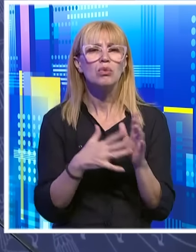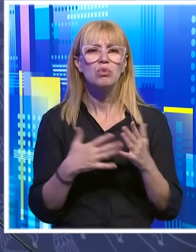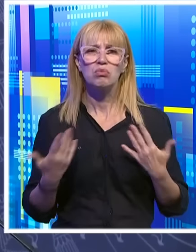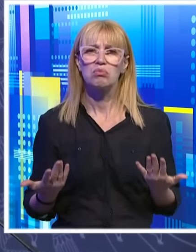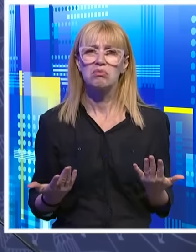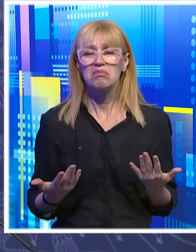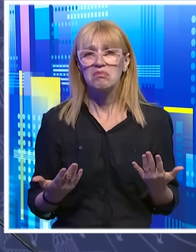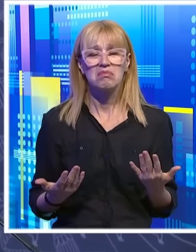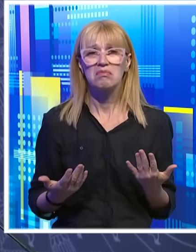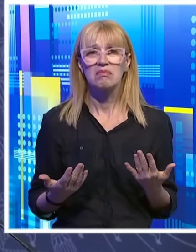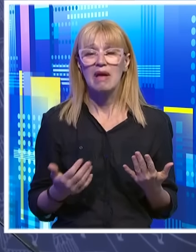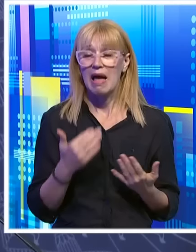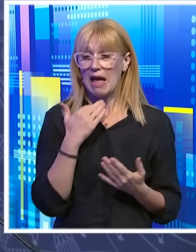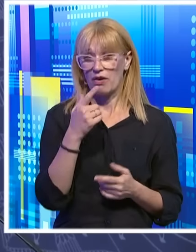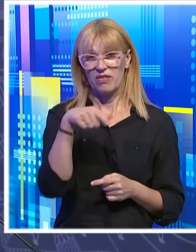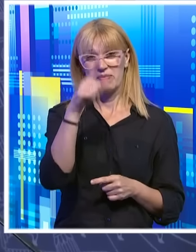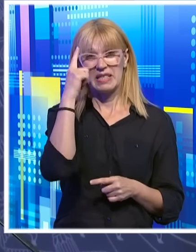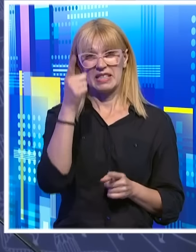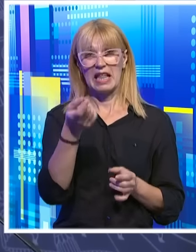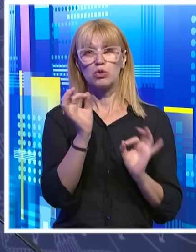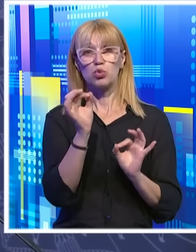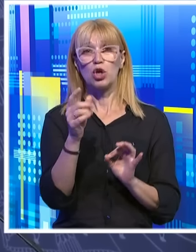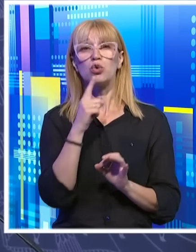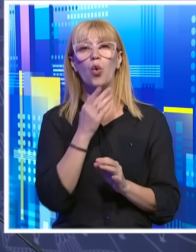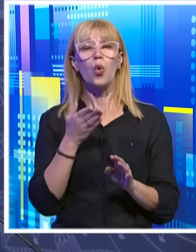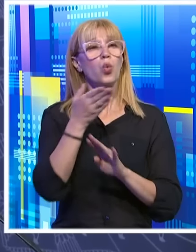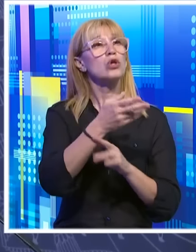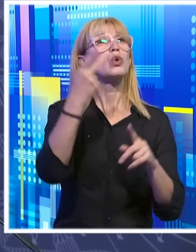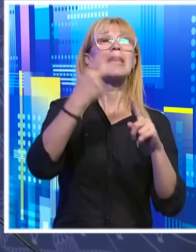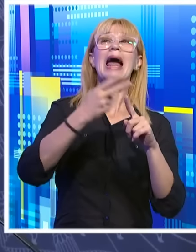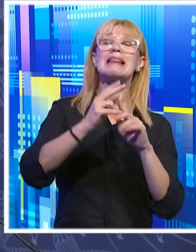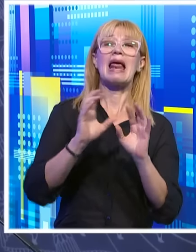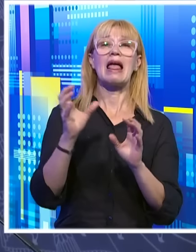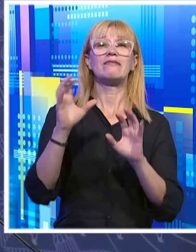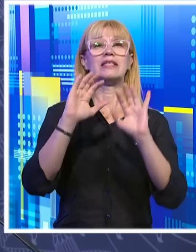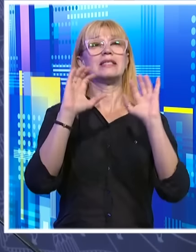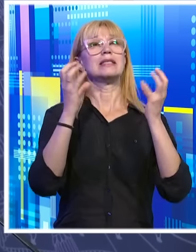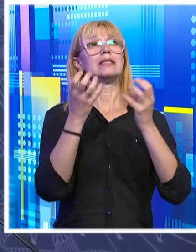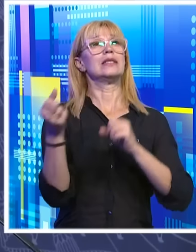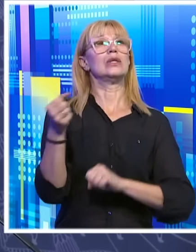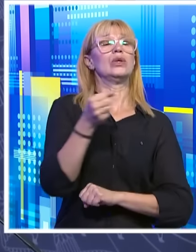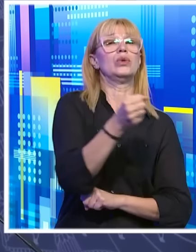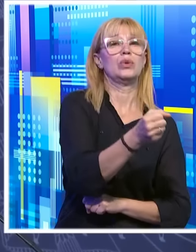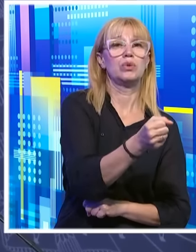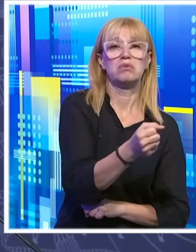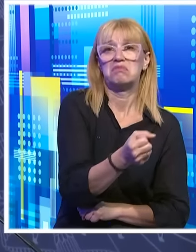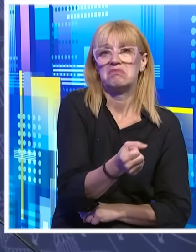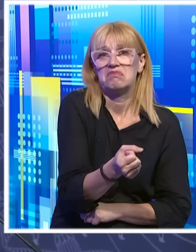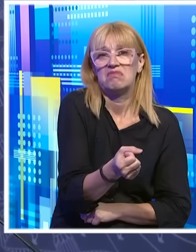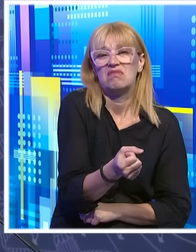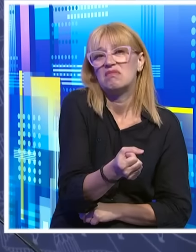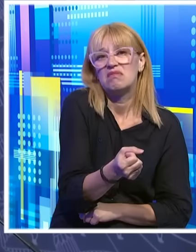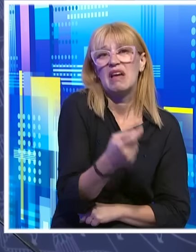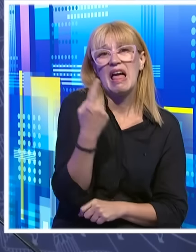koje dovedete u studiju, a koji su nestručni po svakom pitanju, koji pojma nemaju o tome, koji sat i po